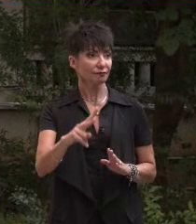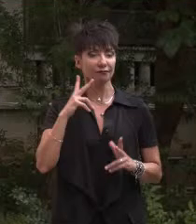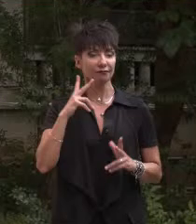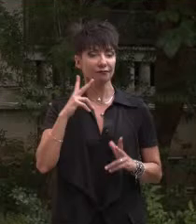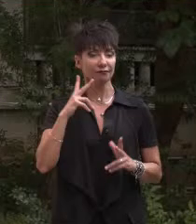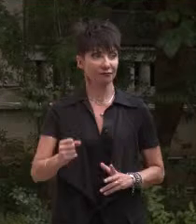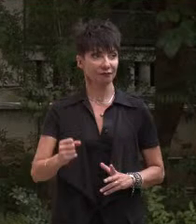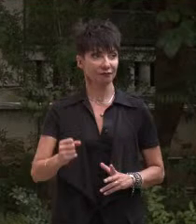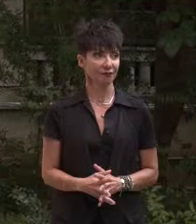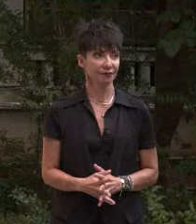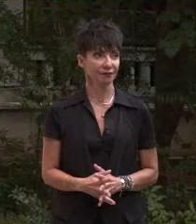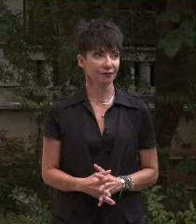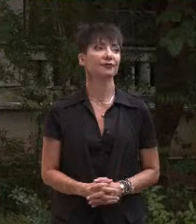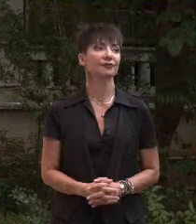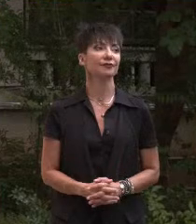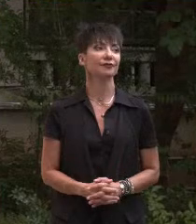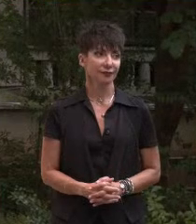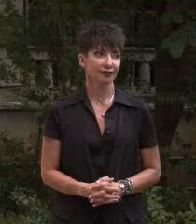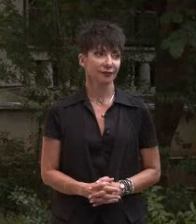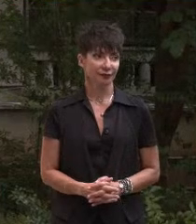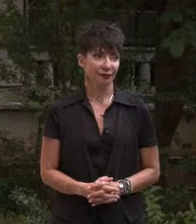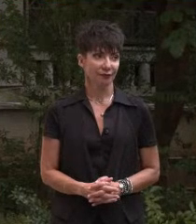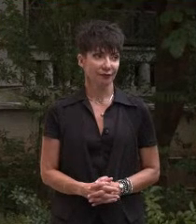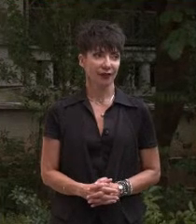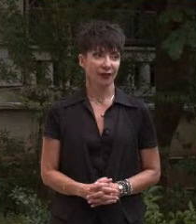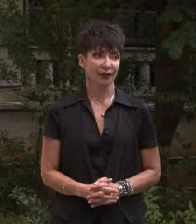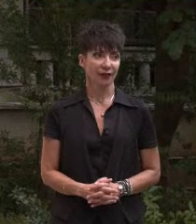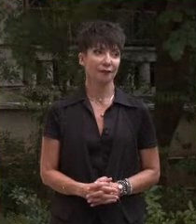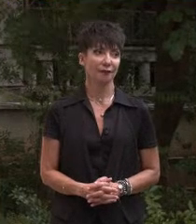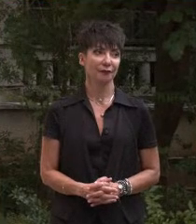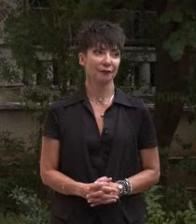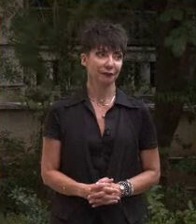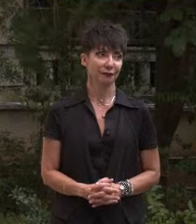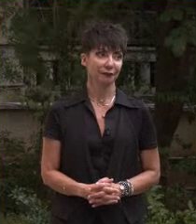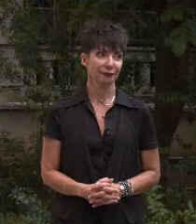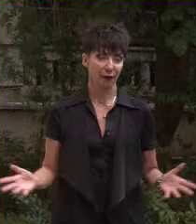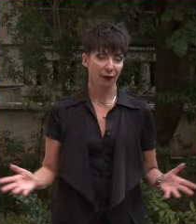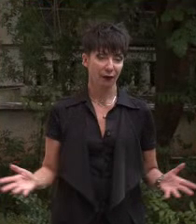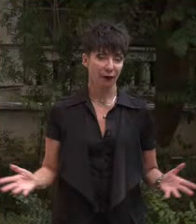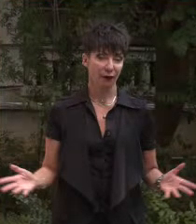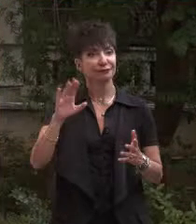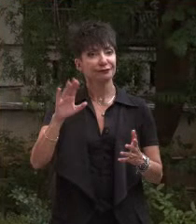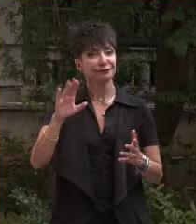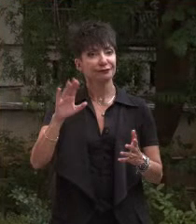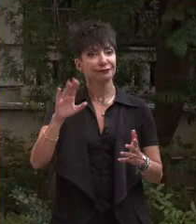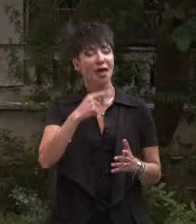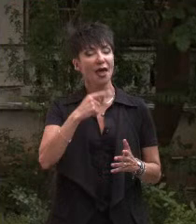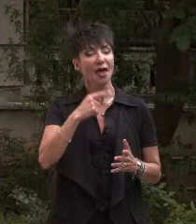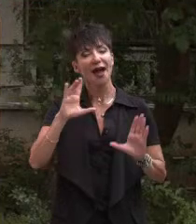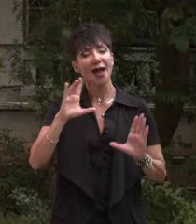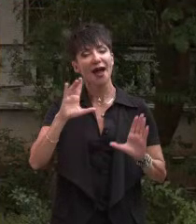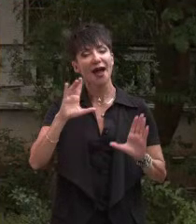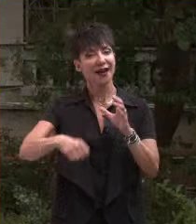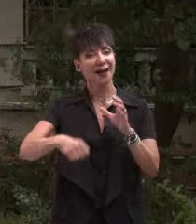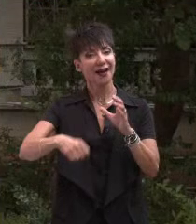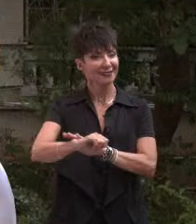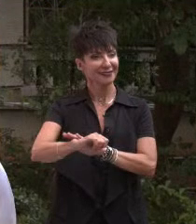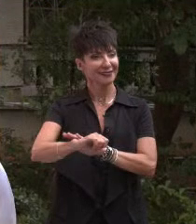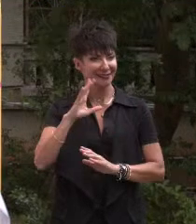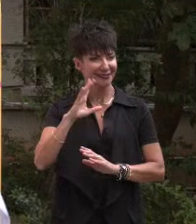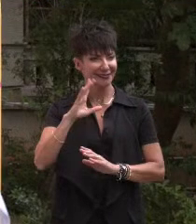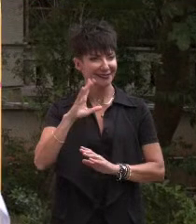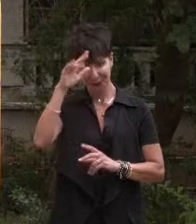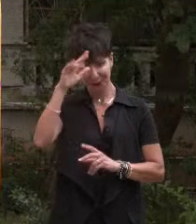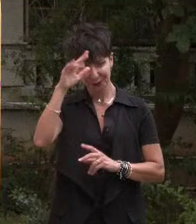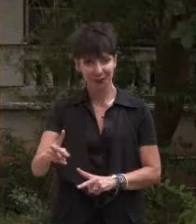απολαύσετε. Καλούμε στη συνέχεια από την ΠΑΕ Ατρόμητο, στο πλαίσιο της συνεργασίας με τον Ελληνικό Ερυθρό Σταυρό, να παραδώσει τον έπαινο τον